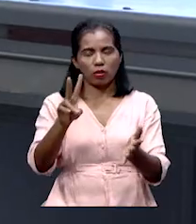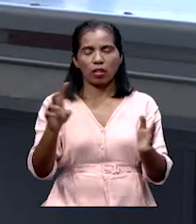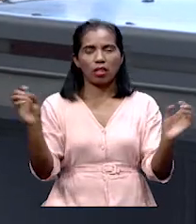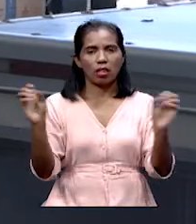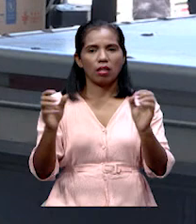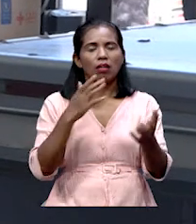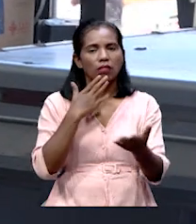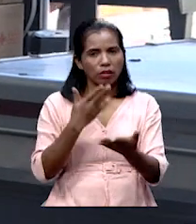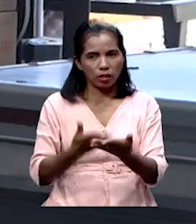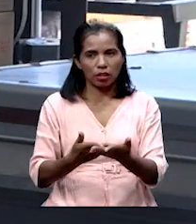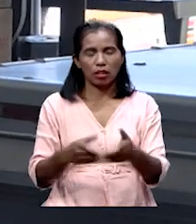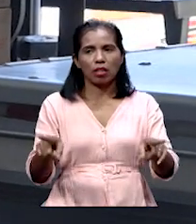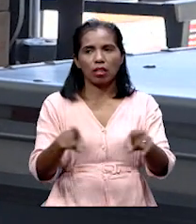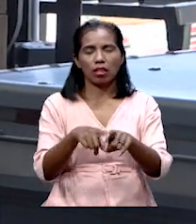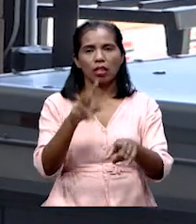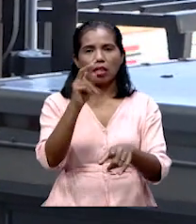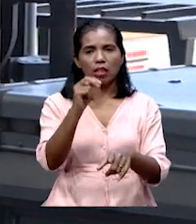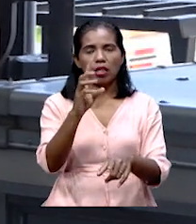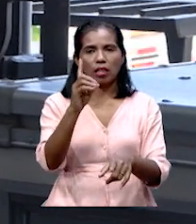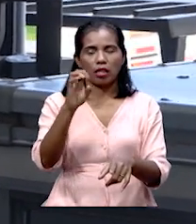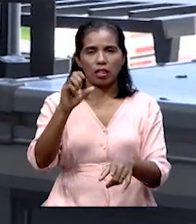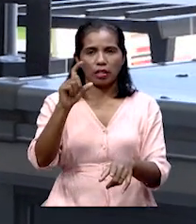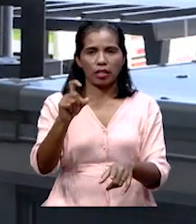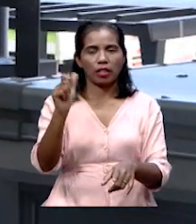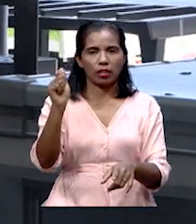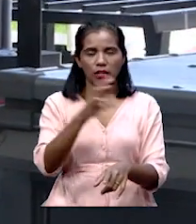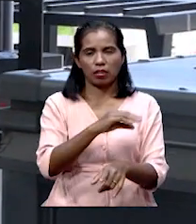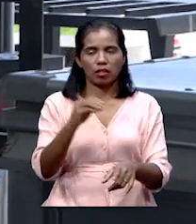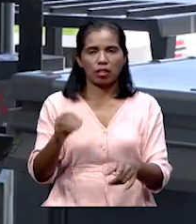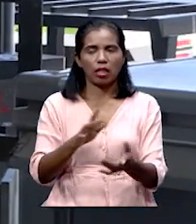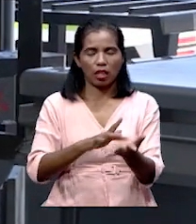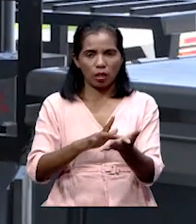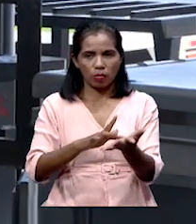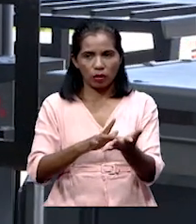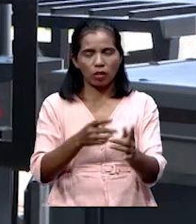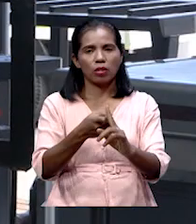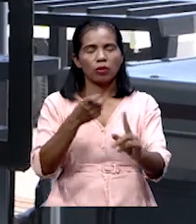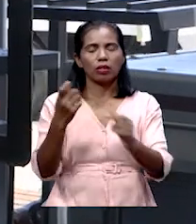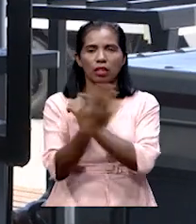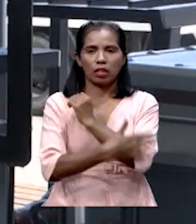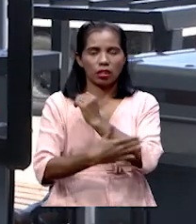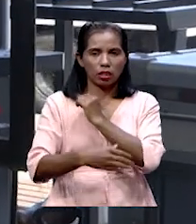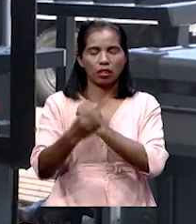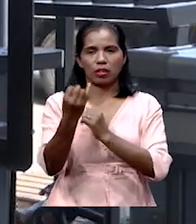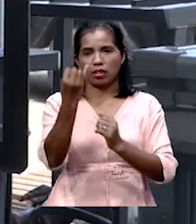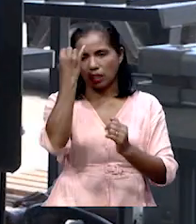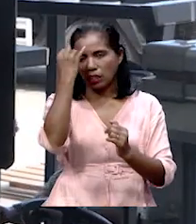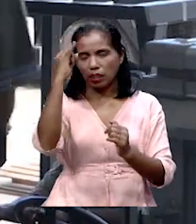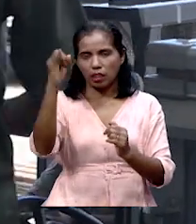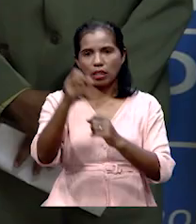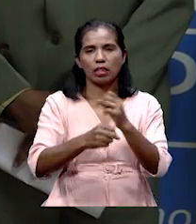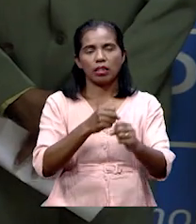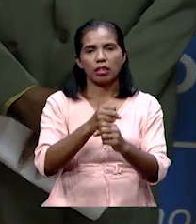kualidade makanesan dexamethasone no simvastatin. Ai moruk refere mai husina saung India iha tinang ring rua rua